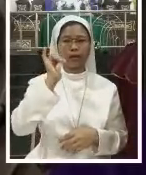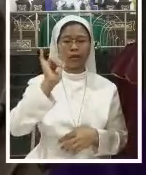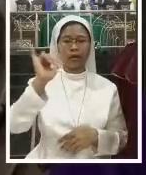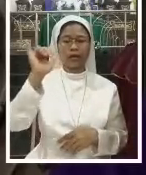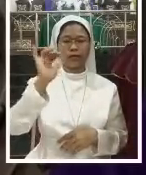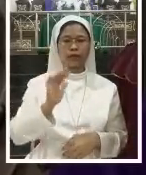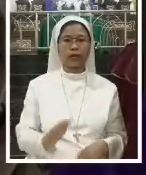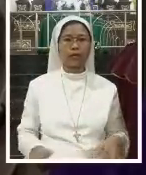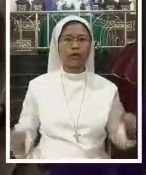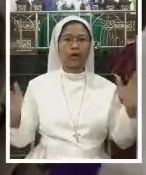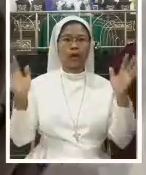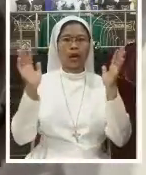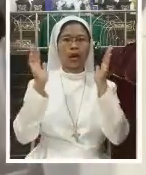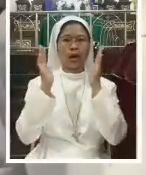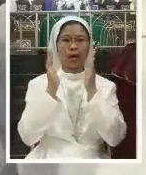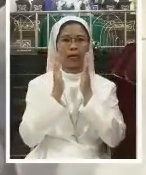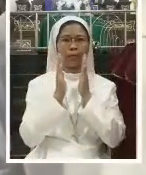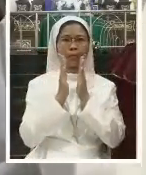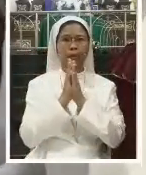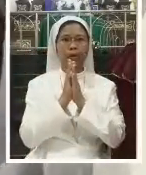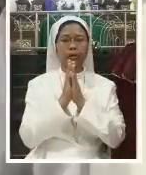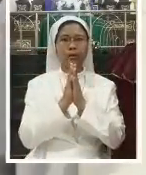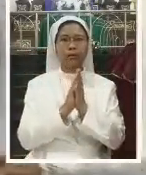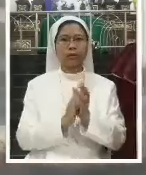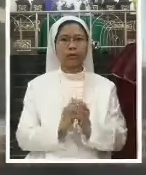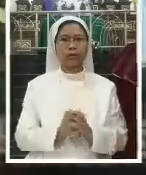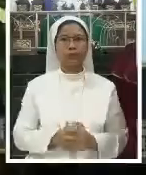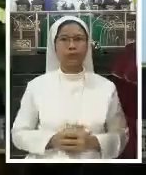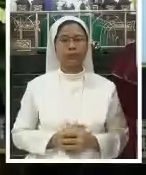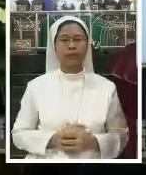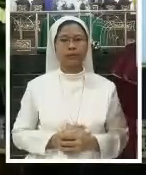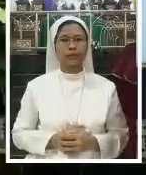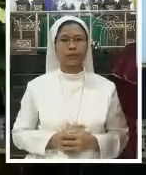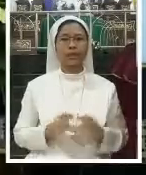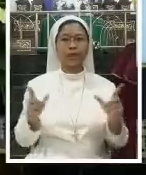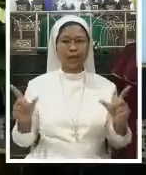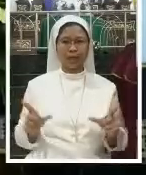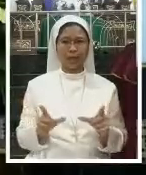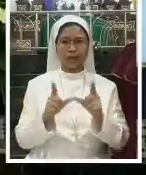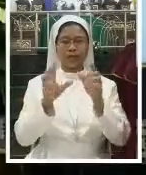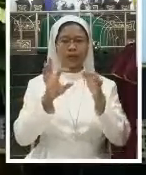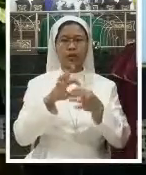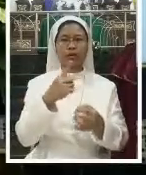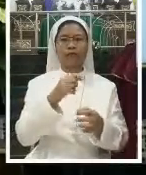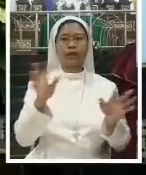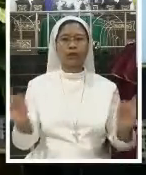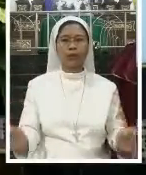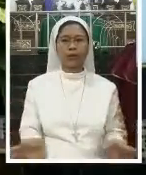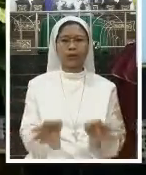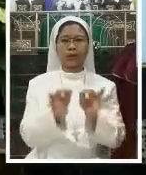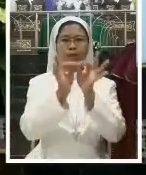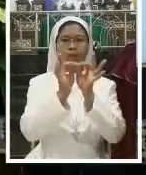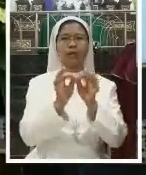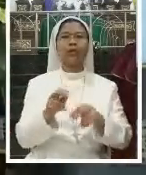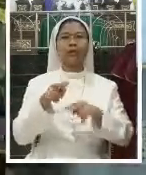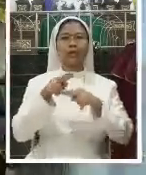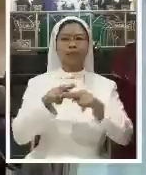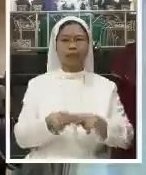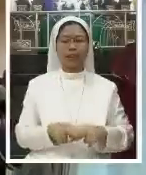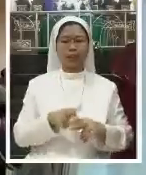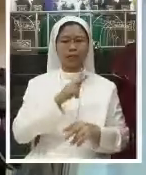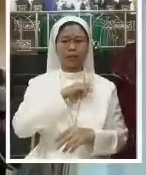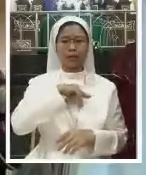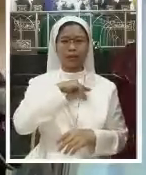kan mga panahon. Amen. Amen. Ang liturhiya kay Eucharistia, matukaw po ang